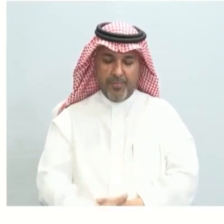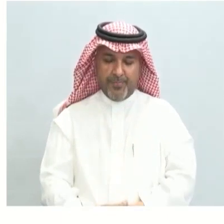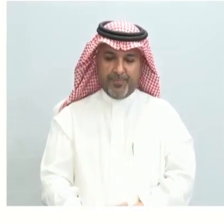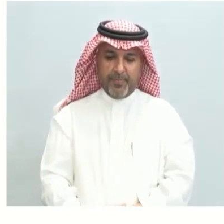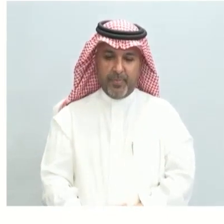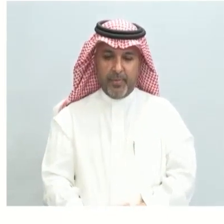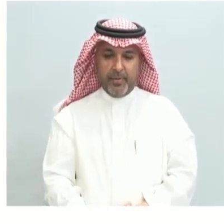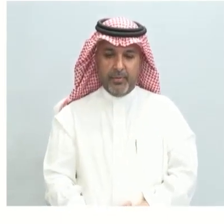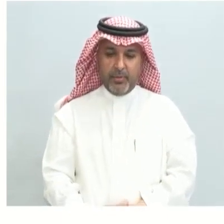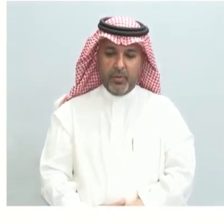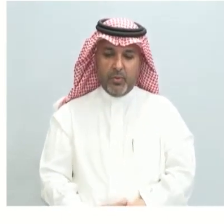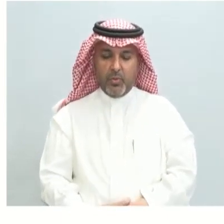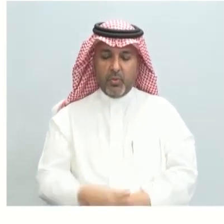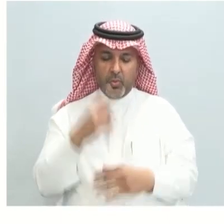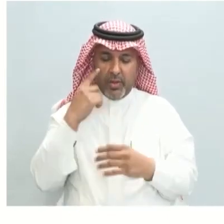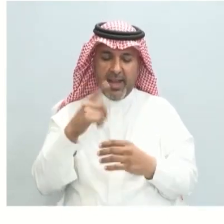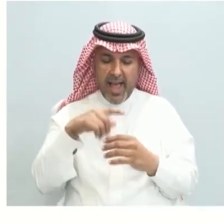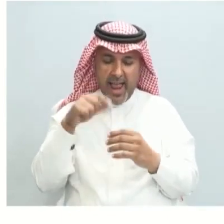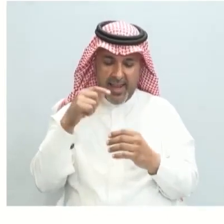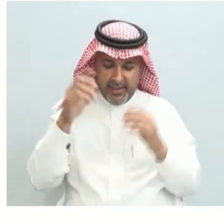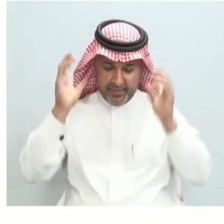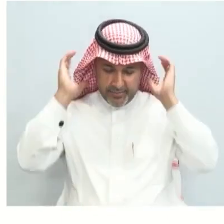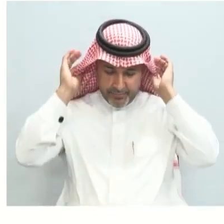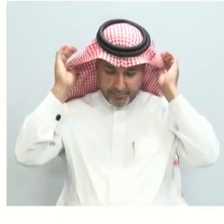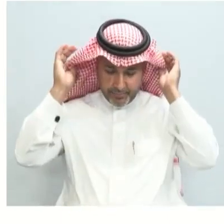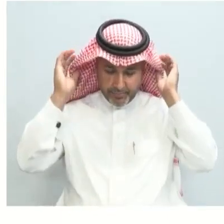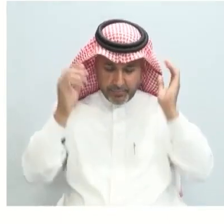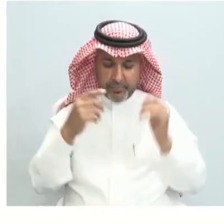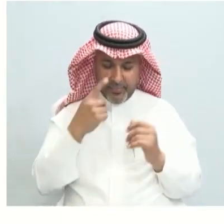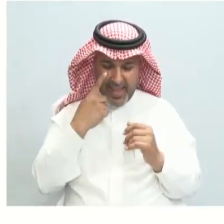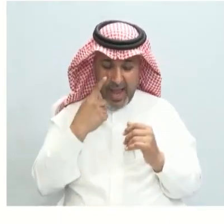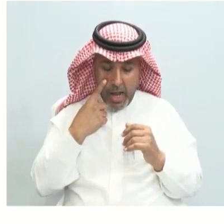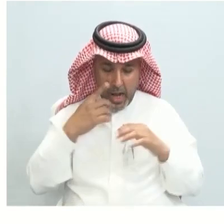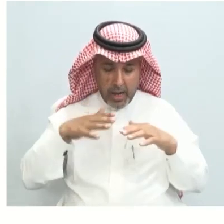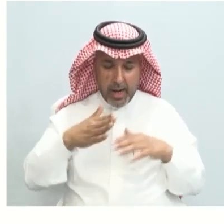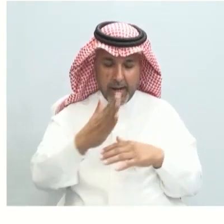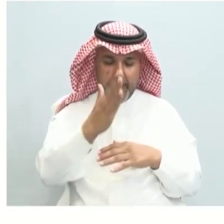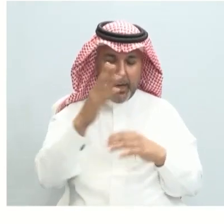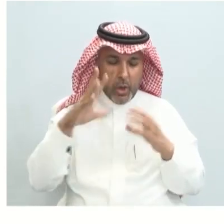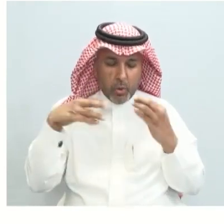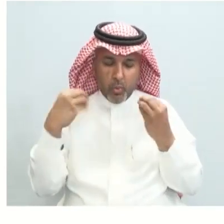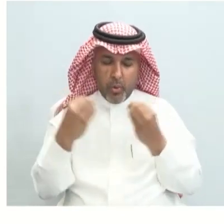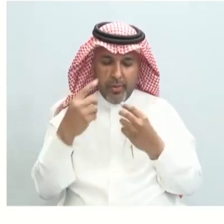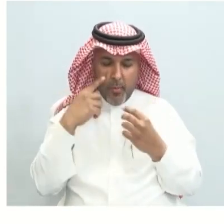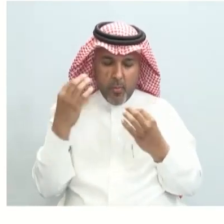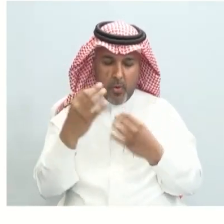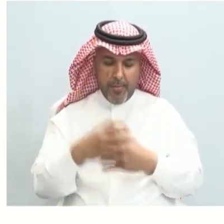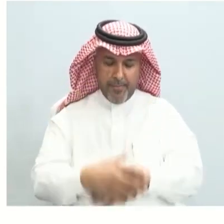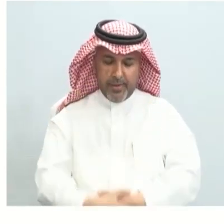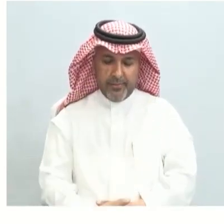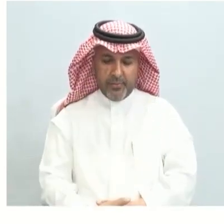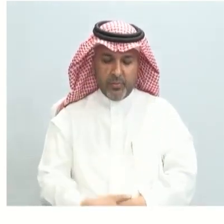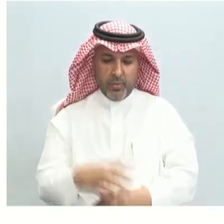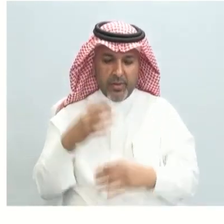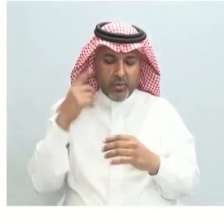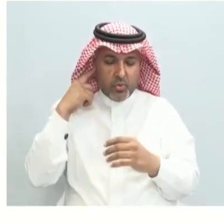الحياتية المرتبطة بالحركة الدورية مثل الموجات الكهرومغناطيسية أو موجات الصوت. ويتم وصف هذه الأمواج